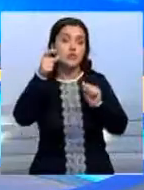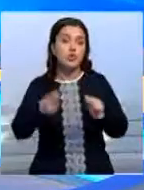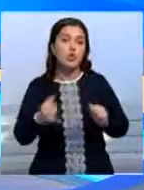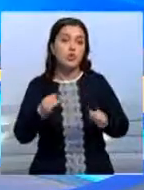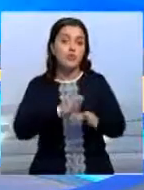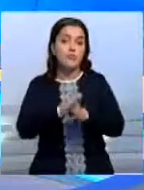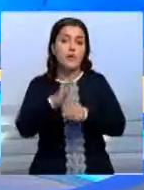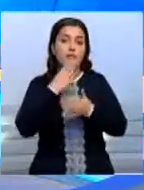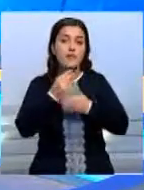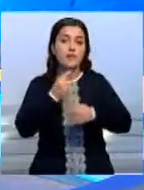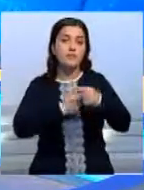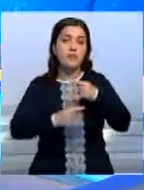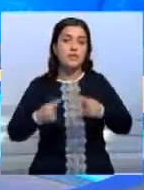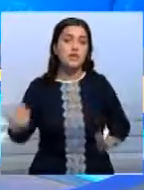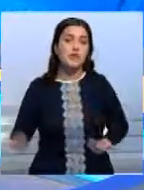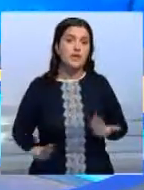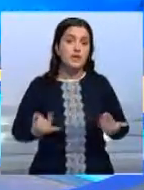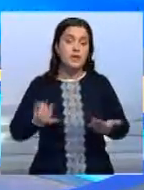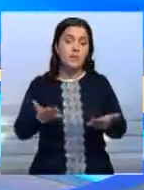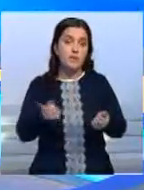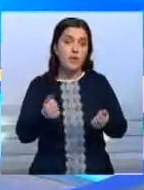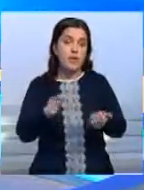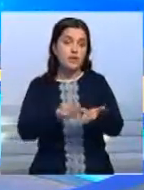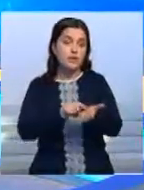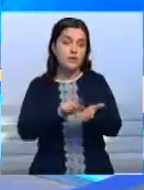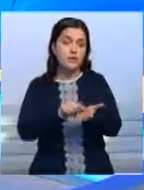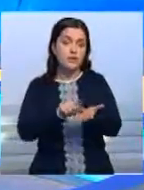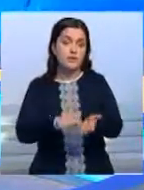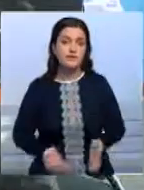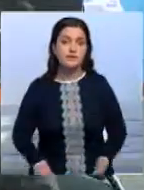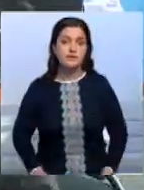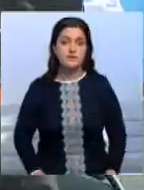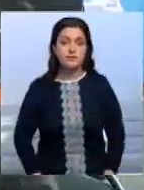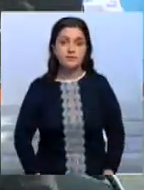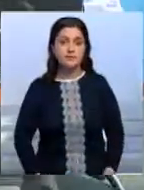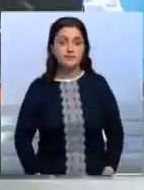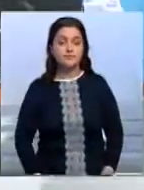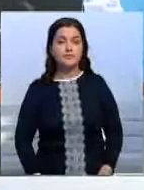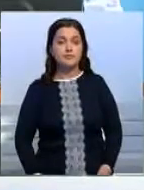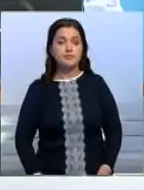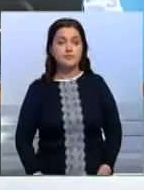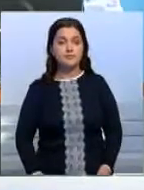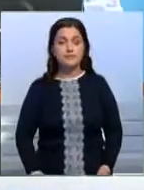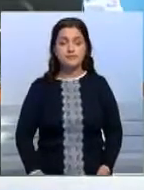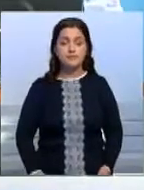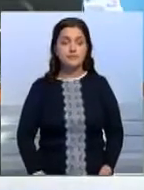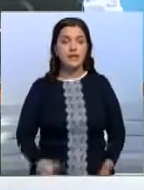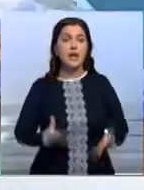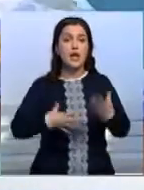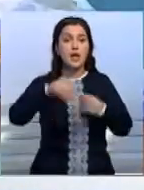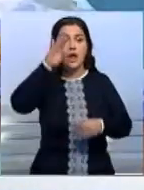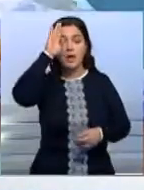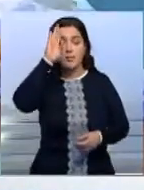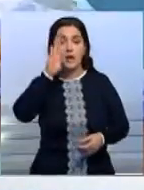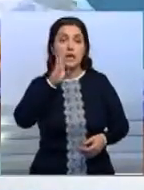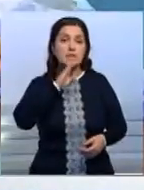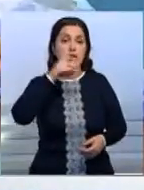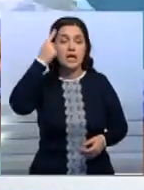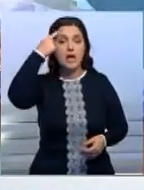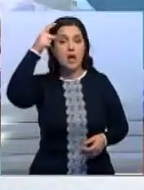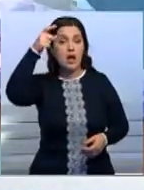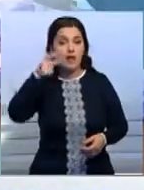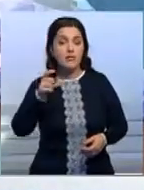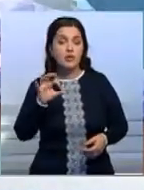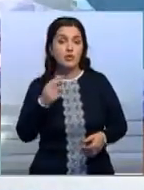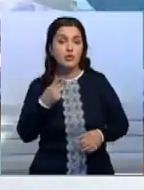Они уже воплощают свои бизнес-идеи в жизнь и получают стипендии. Все эти парни и девушки – авторы социальных